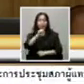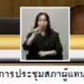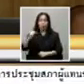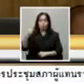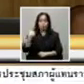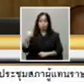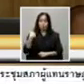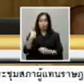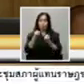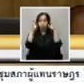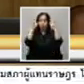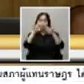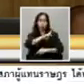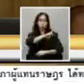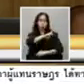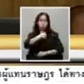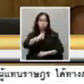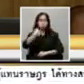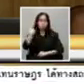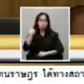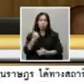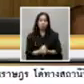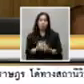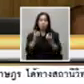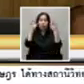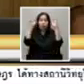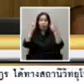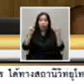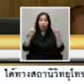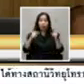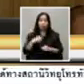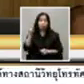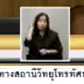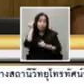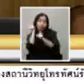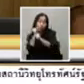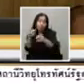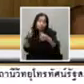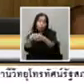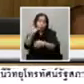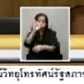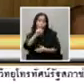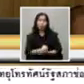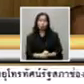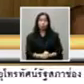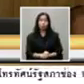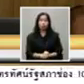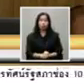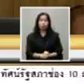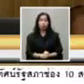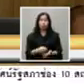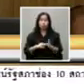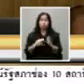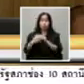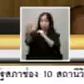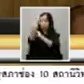ระครับแล้วอิสระกับพรรคการเมืองครับนะครับแล้วก็ไม่อยู่ในอำนาจของใครครับไม่อยู่ในอำนาจของ